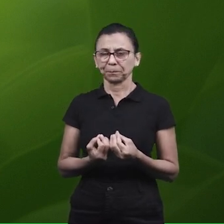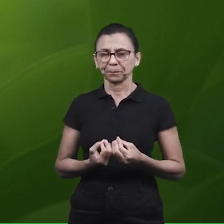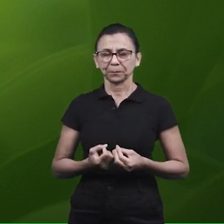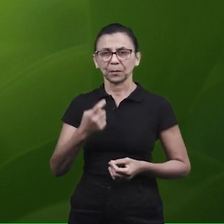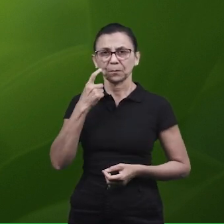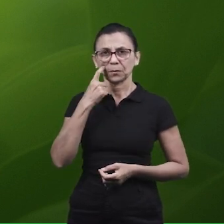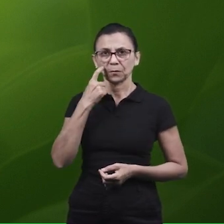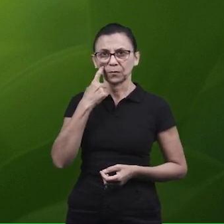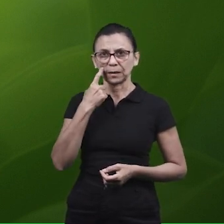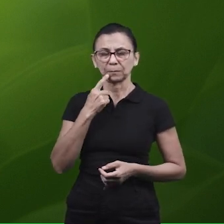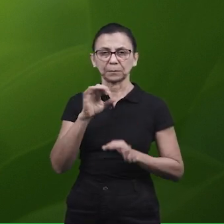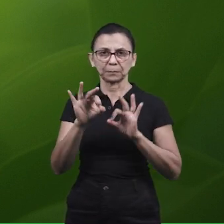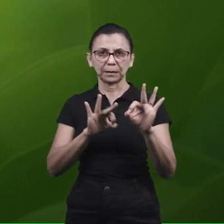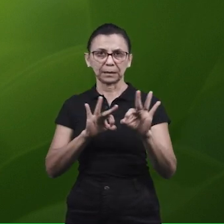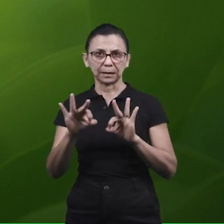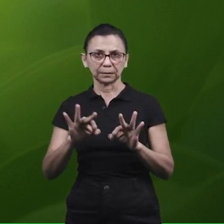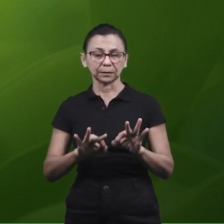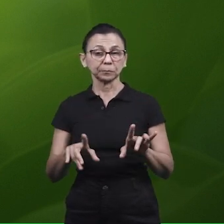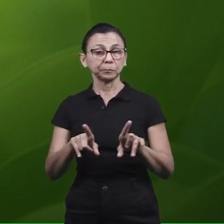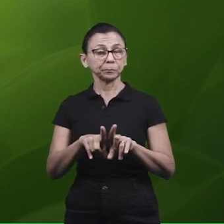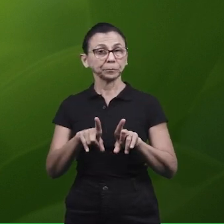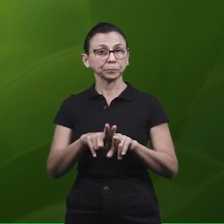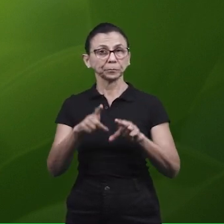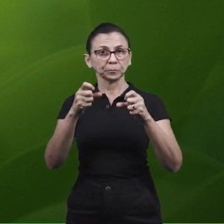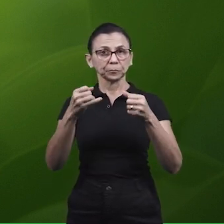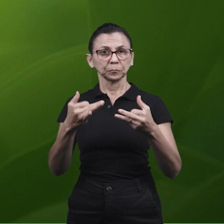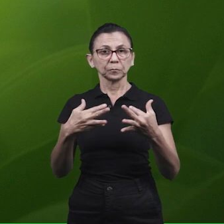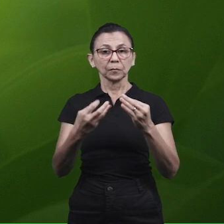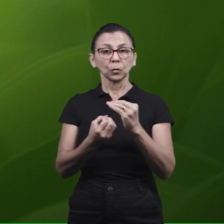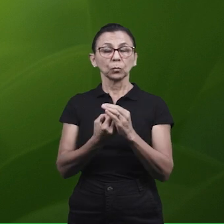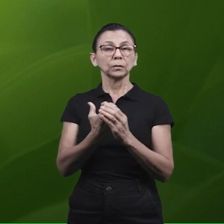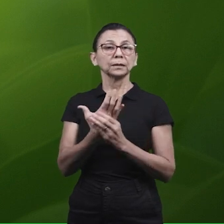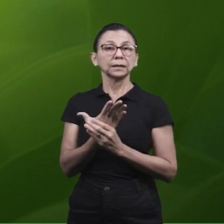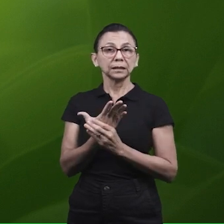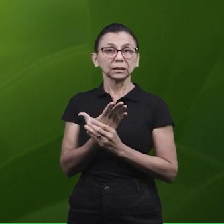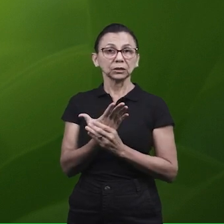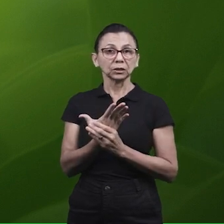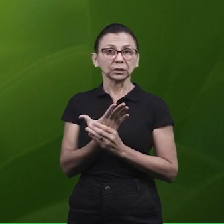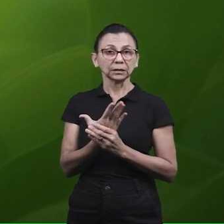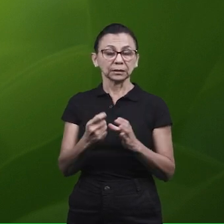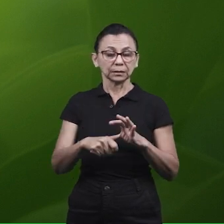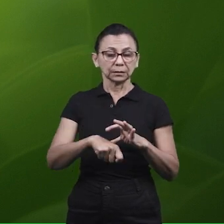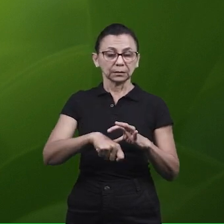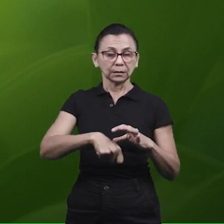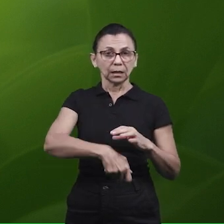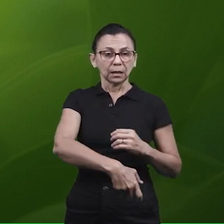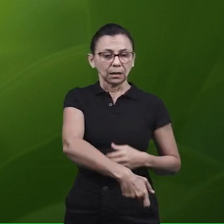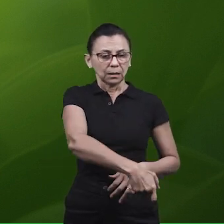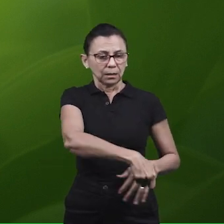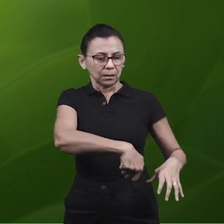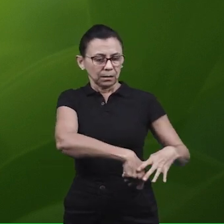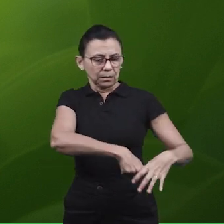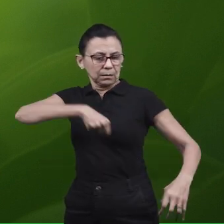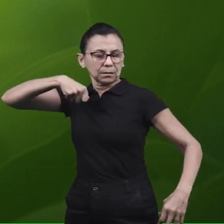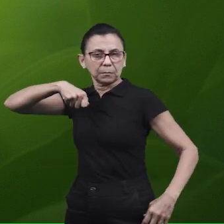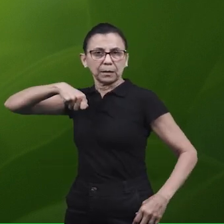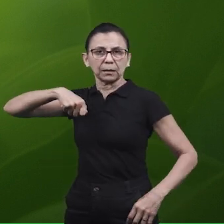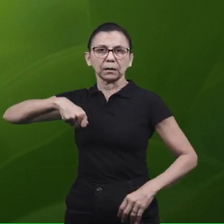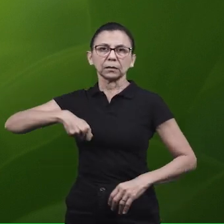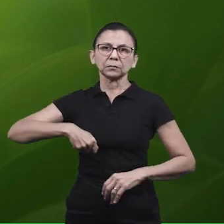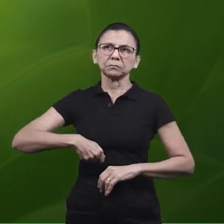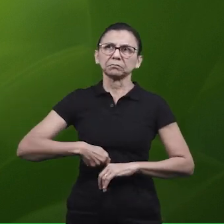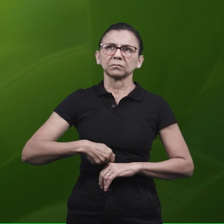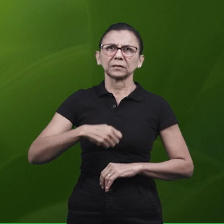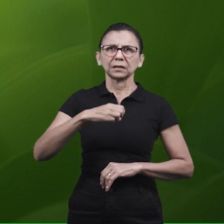de deux côtés. Juste pour la connaissance ici des frères, comment seraient ces épées à double tranchant? Mais